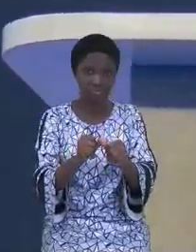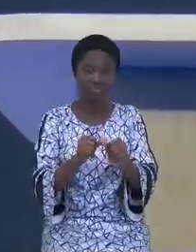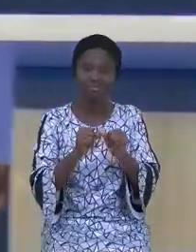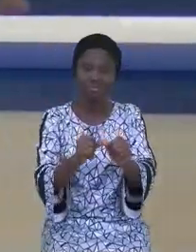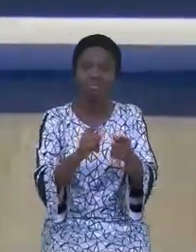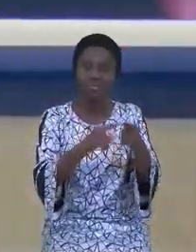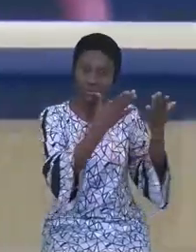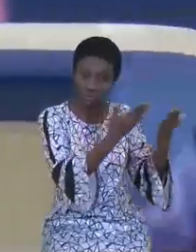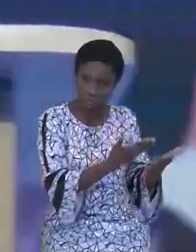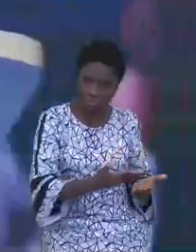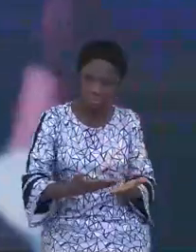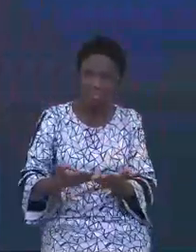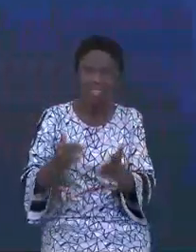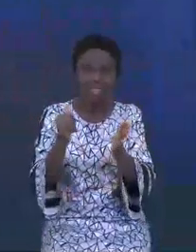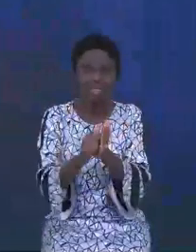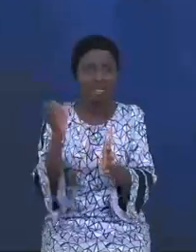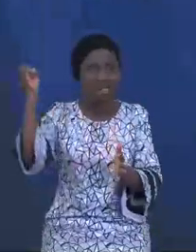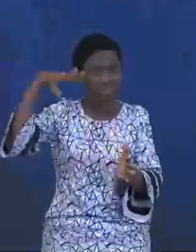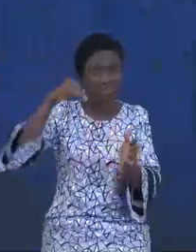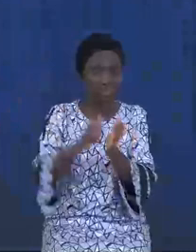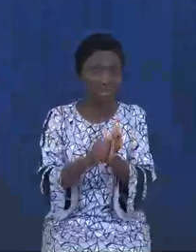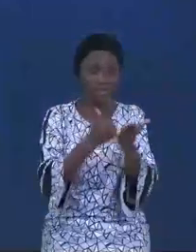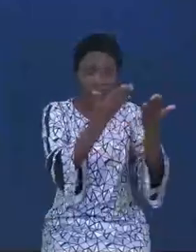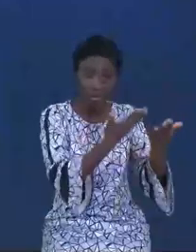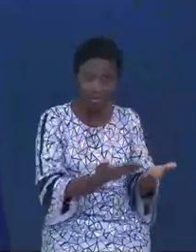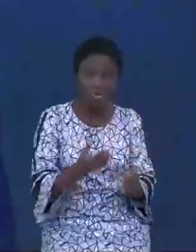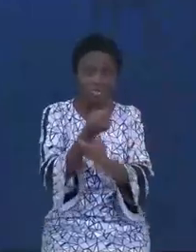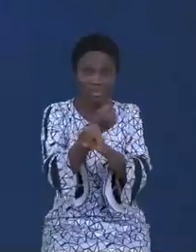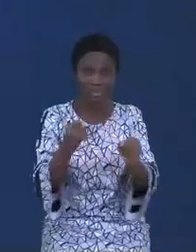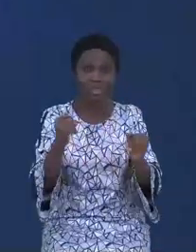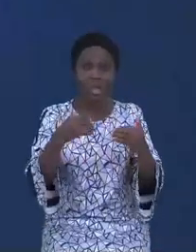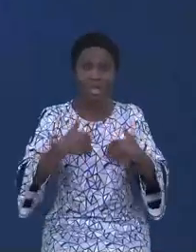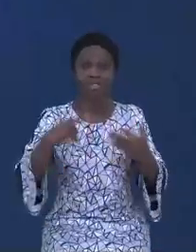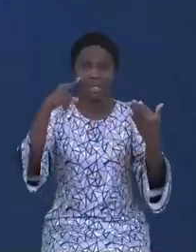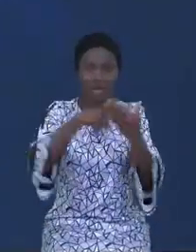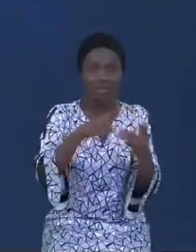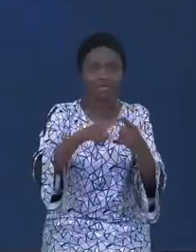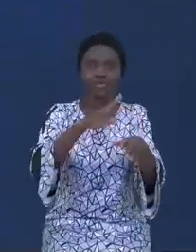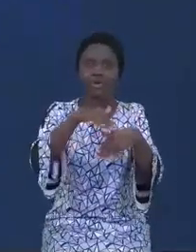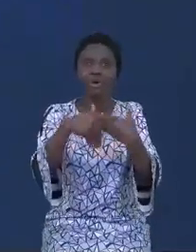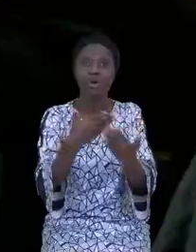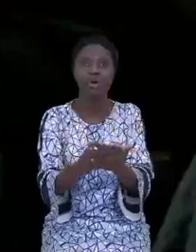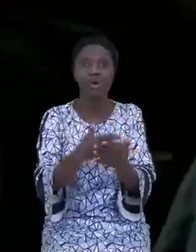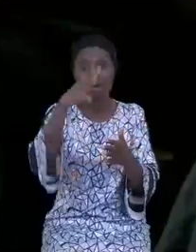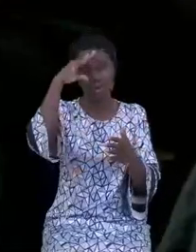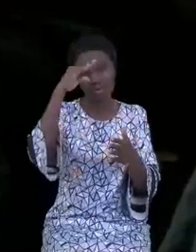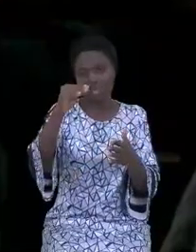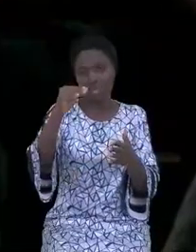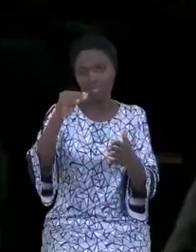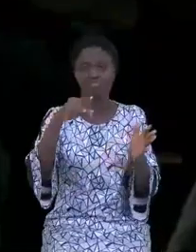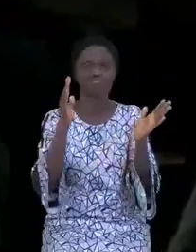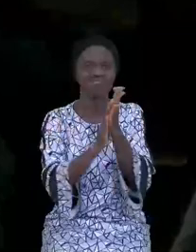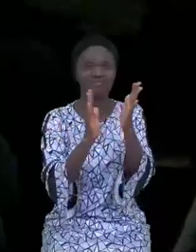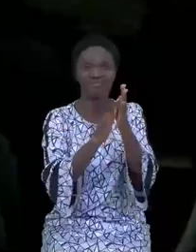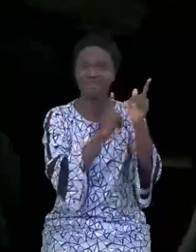continue à apporter, cette grâce, source de salut, qui apporte le salut, a été manifestée à tous les hommes. Gloire à Dieu. Oh, elle